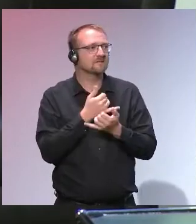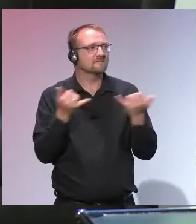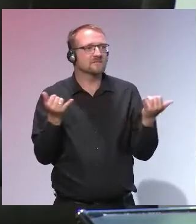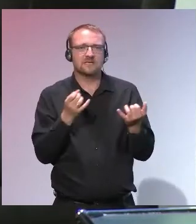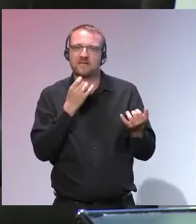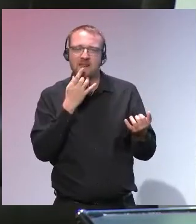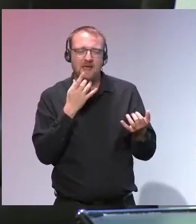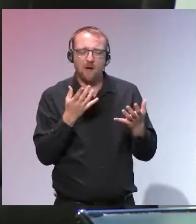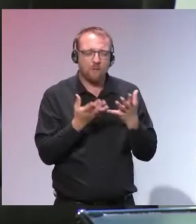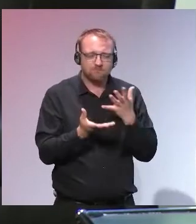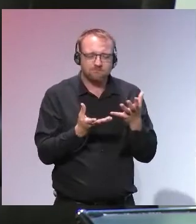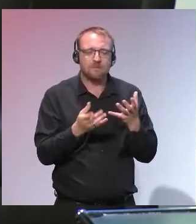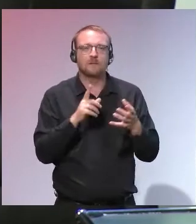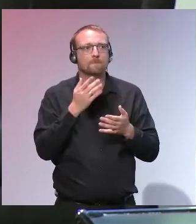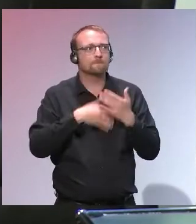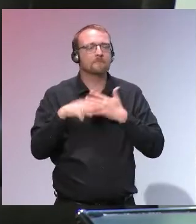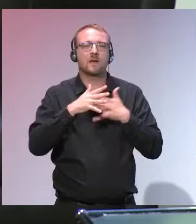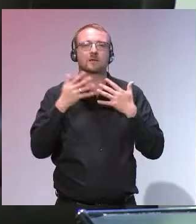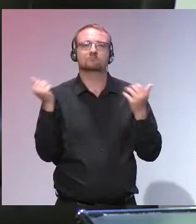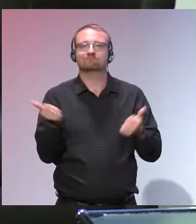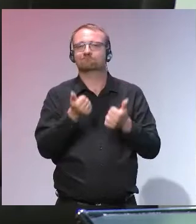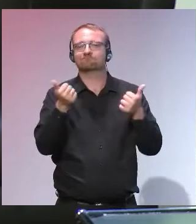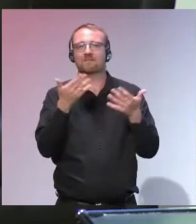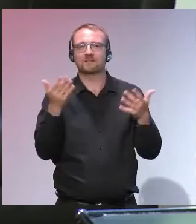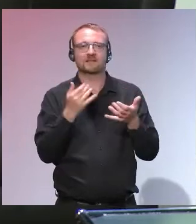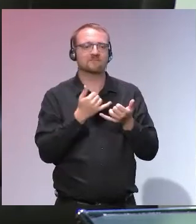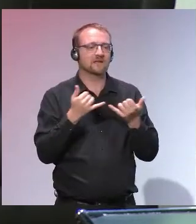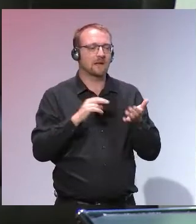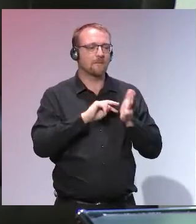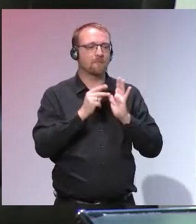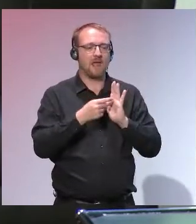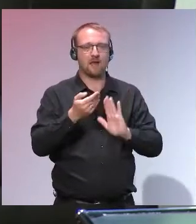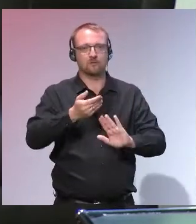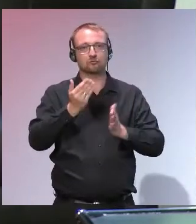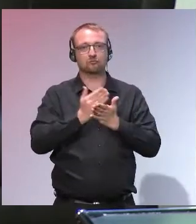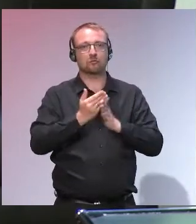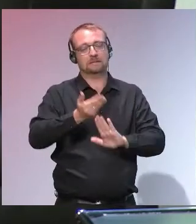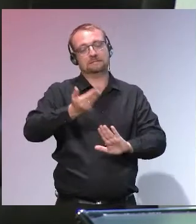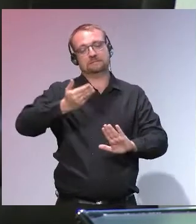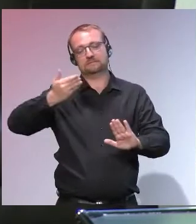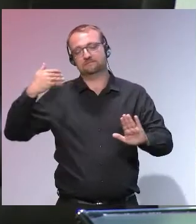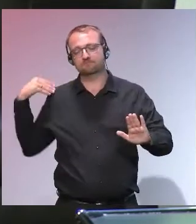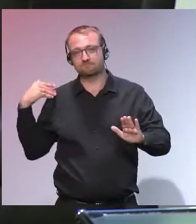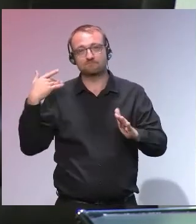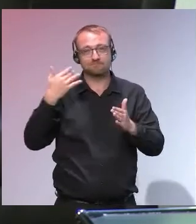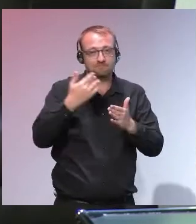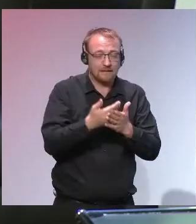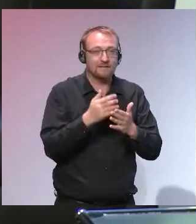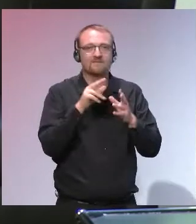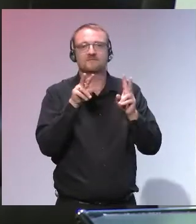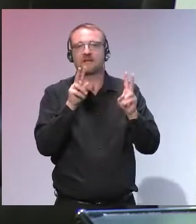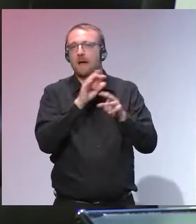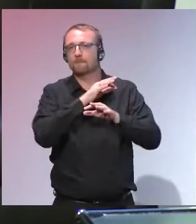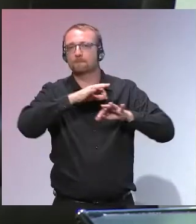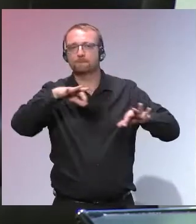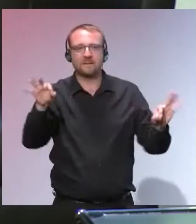umso großartiger, dass durch die Planung, die natürlich lang im Voraus passiert ist, uns daher auch gelungen ist, wirklich die